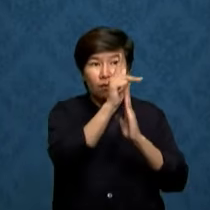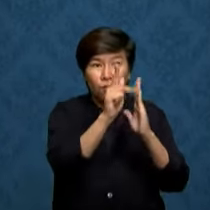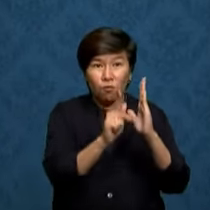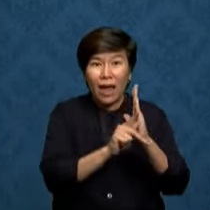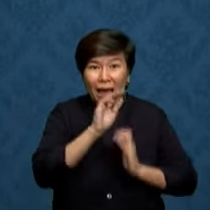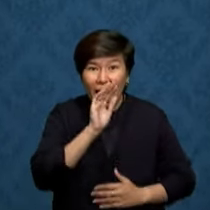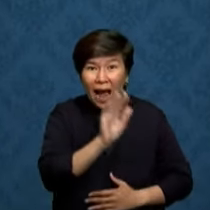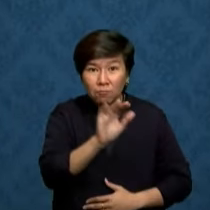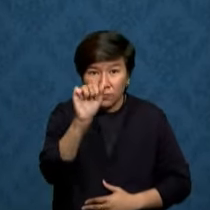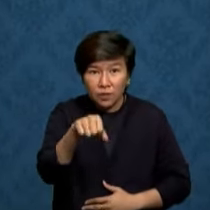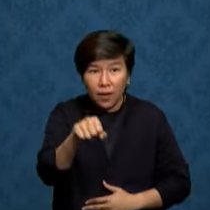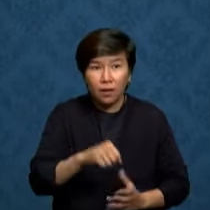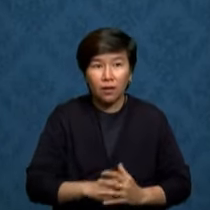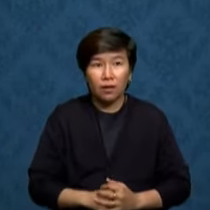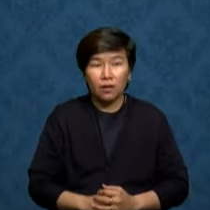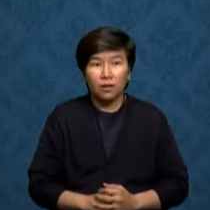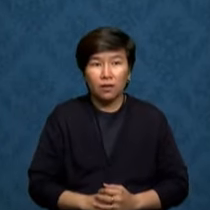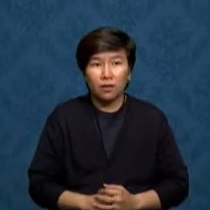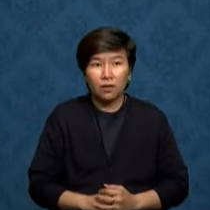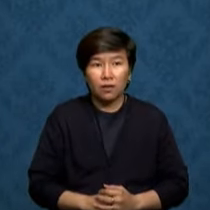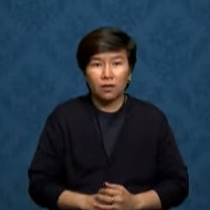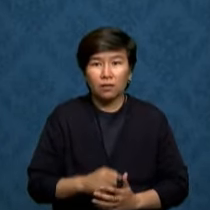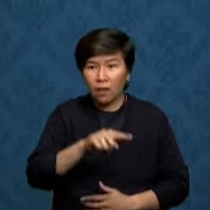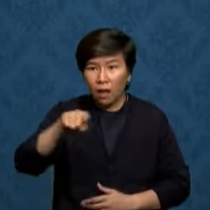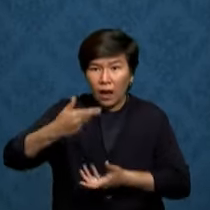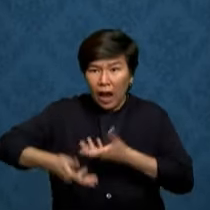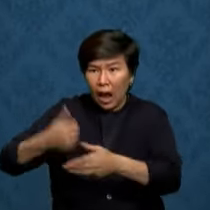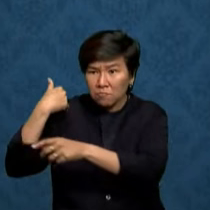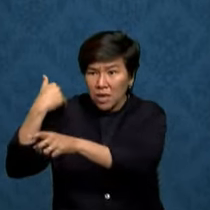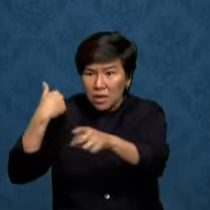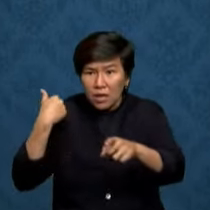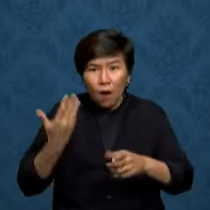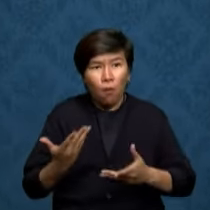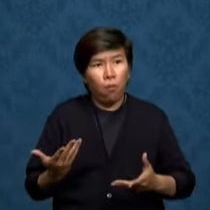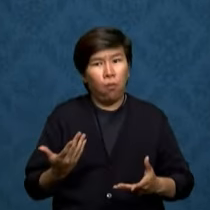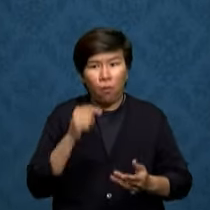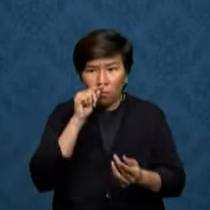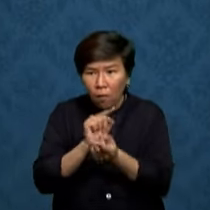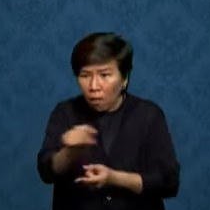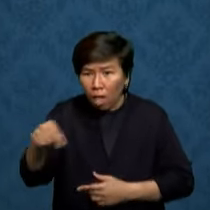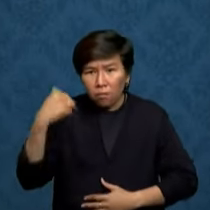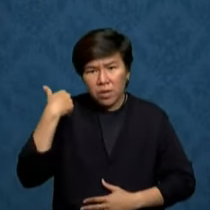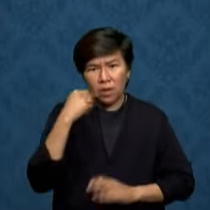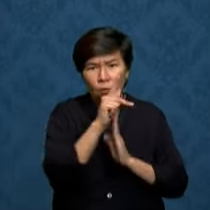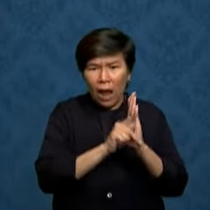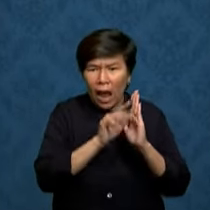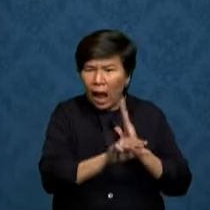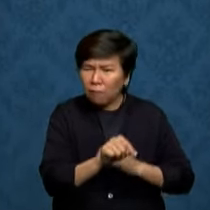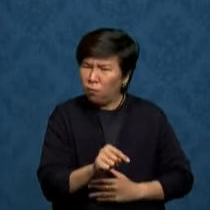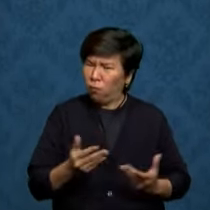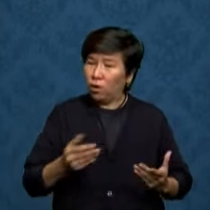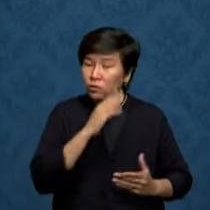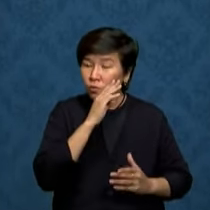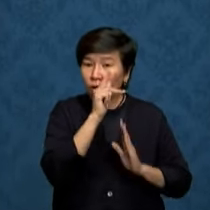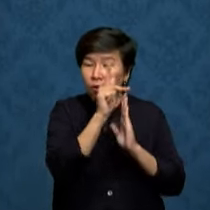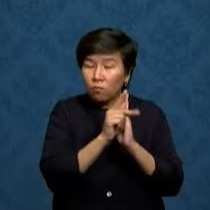ห้ามนะครับแต่ท่านไปดูนะฮะก็ขายกันเกลื่อนเมืองเพราะฉะนั้นแล้วเนี่ยผมเกรงว่าถ้าเราทำให้ถูกต้องตาม